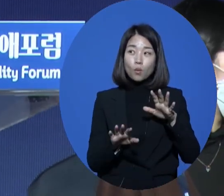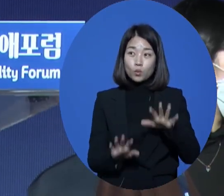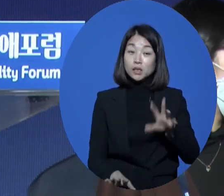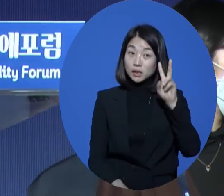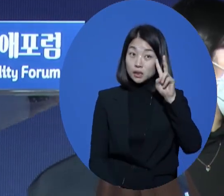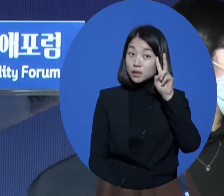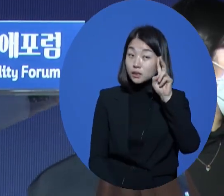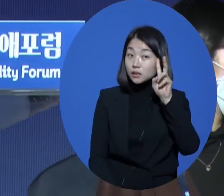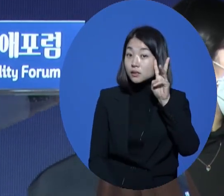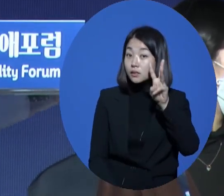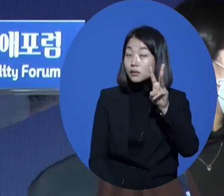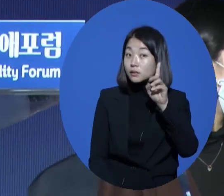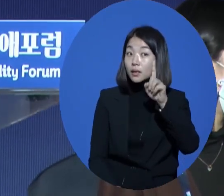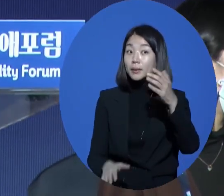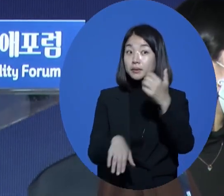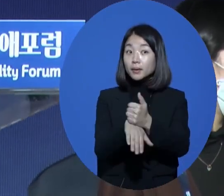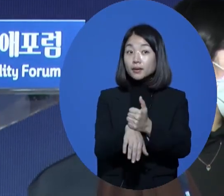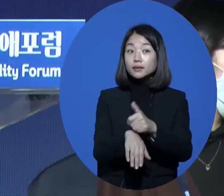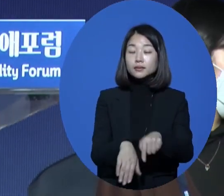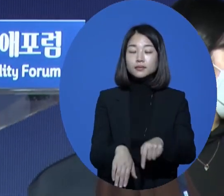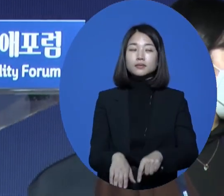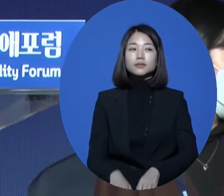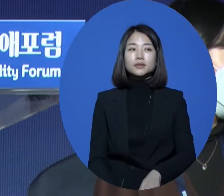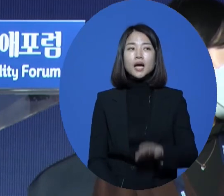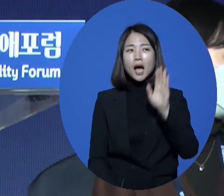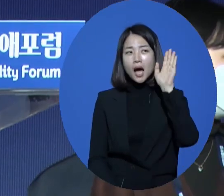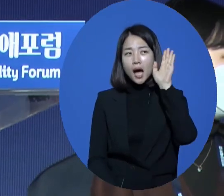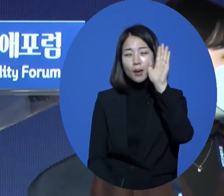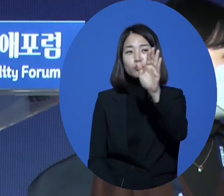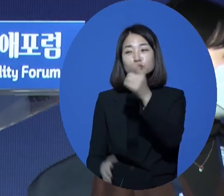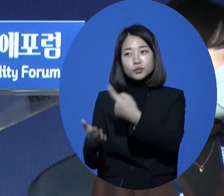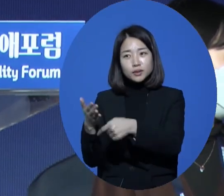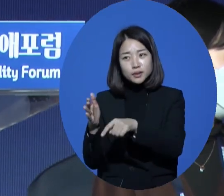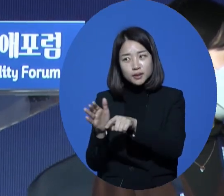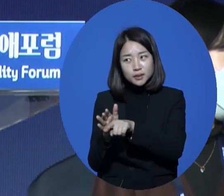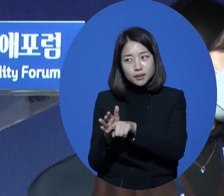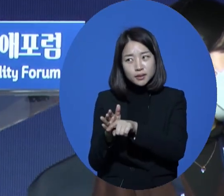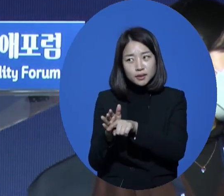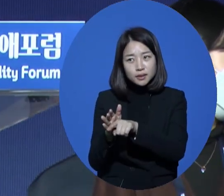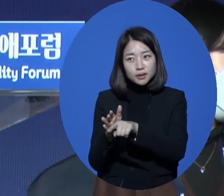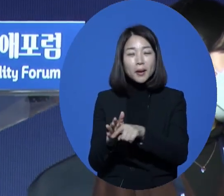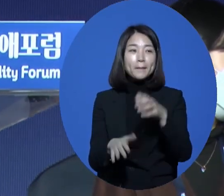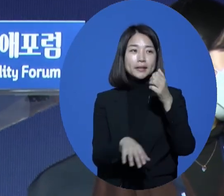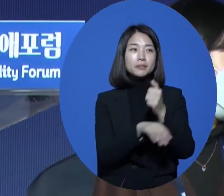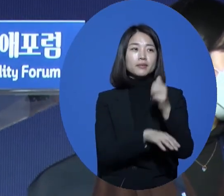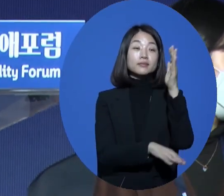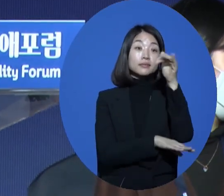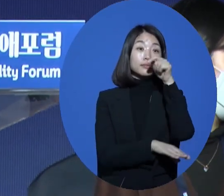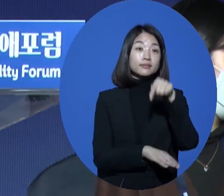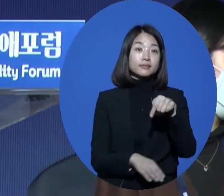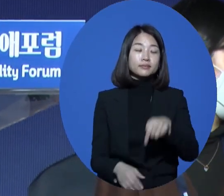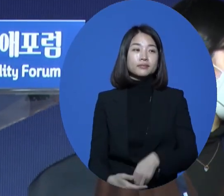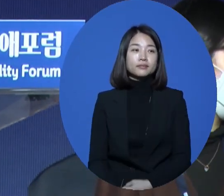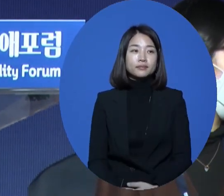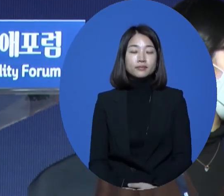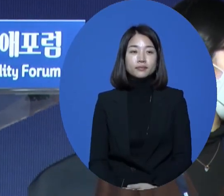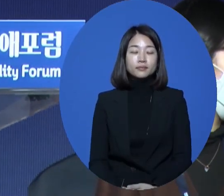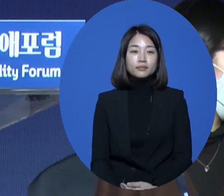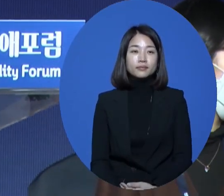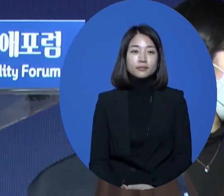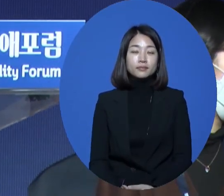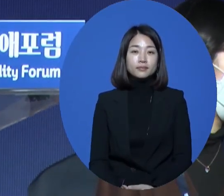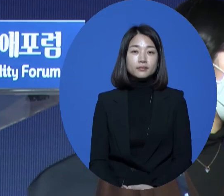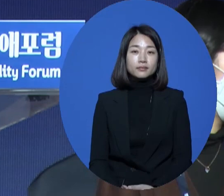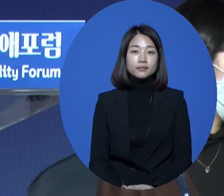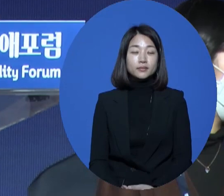맞이했는데요. 앞으로 또 쭉쭉 뻗어나가 평창포럼의 미래를 또 함께 모색해보는 자리, 랩업 세션이 마련되어 있다고 하고요.